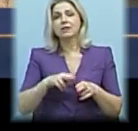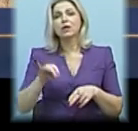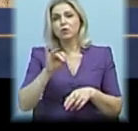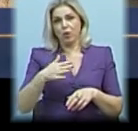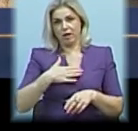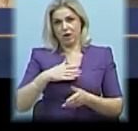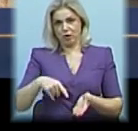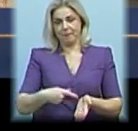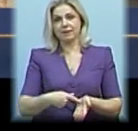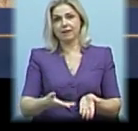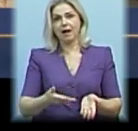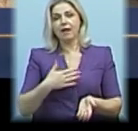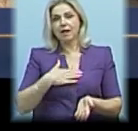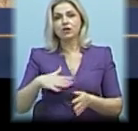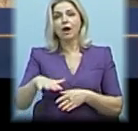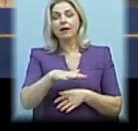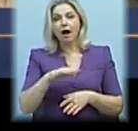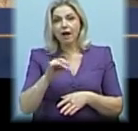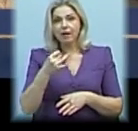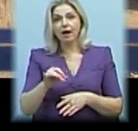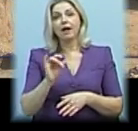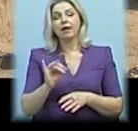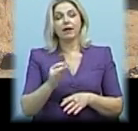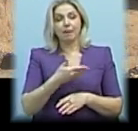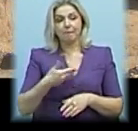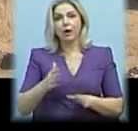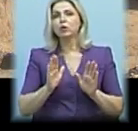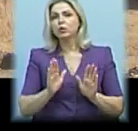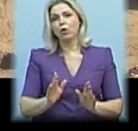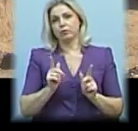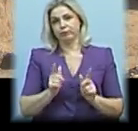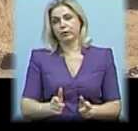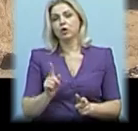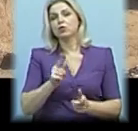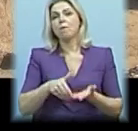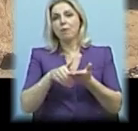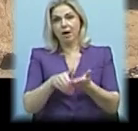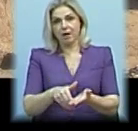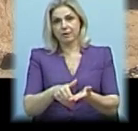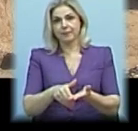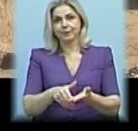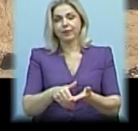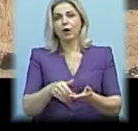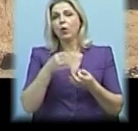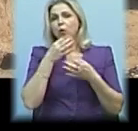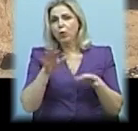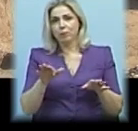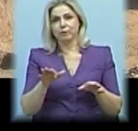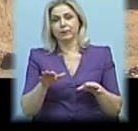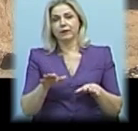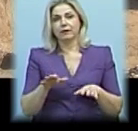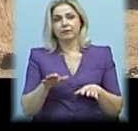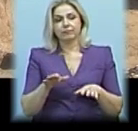міста, нашого краю, і ми тільки за те, щоб допомагати будь-яким чином